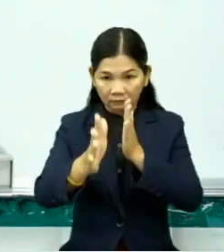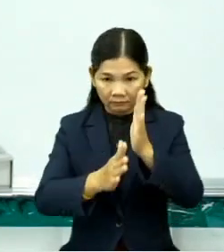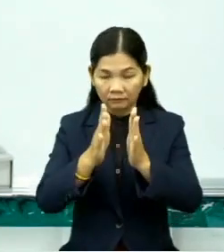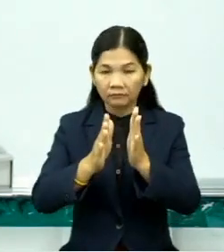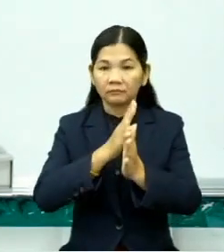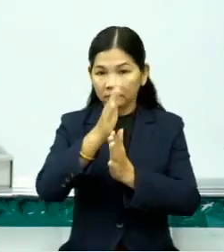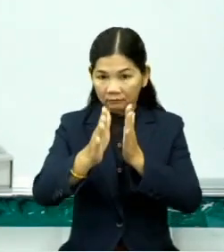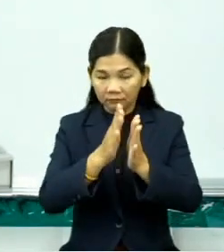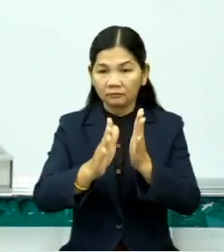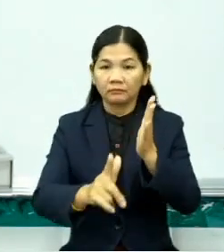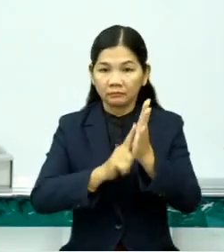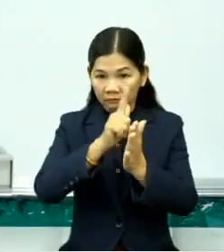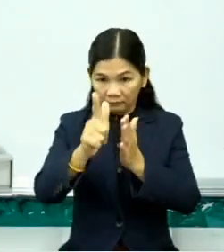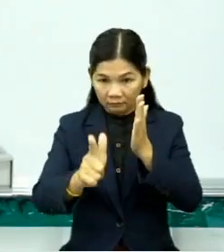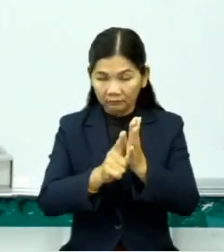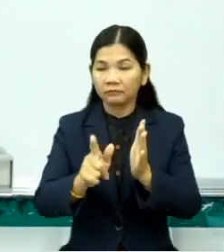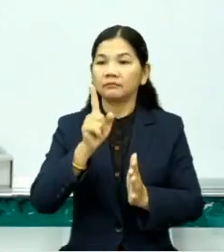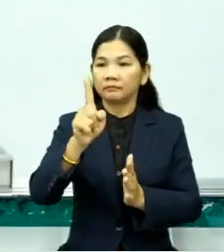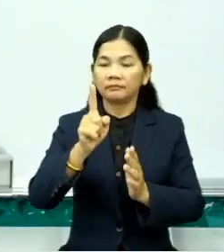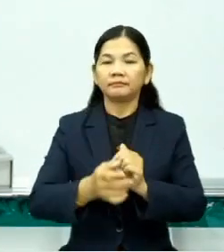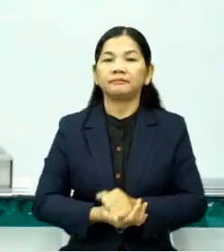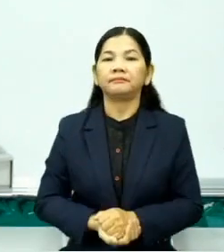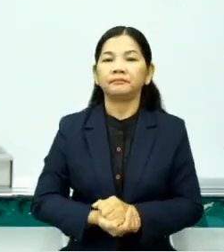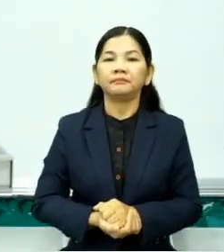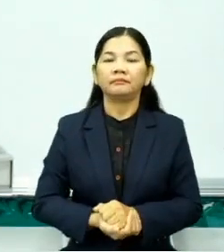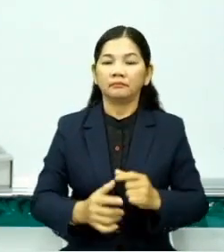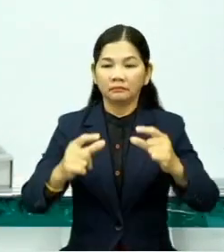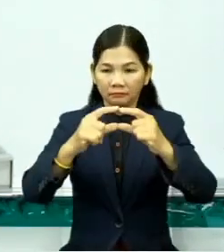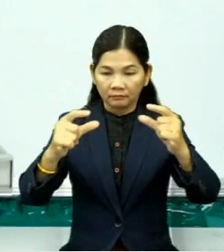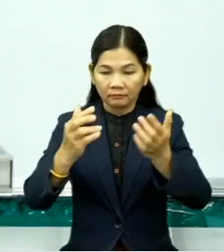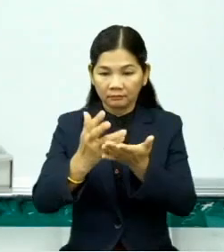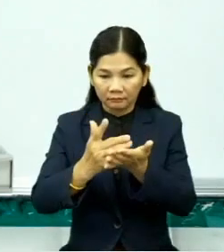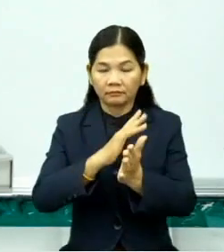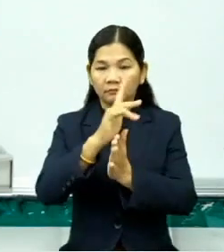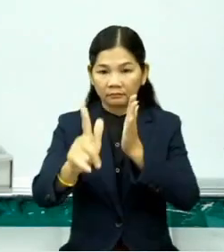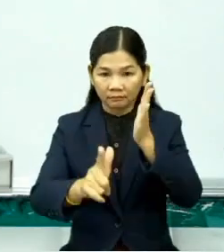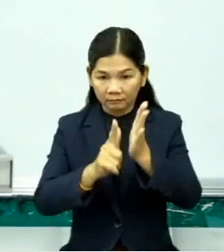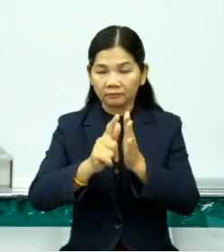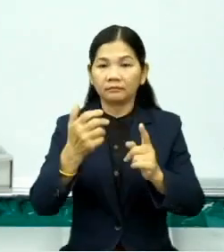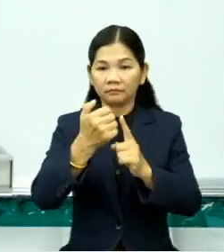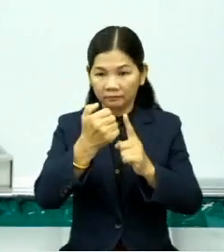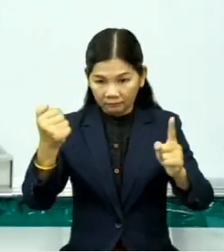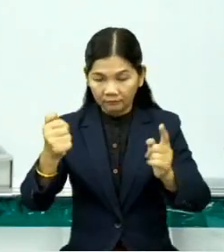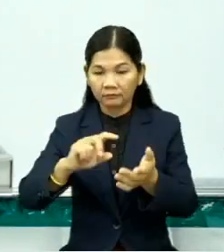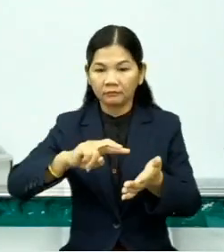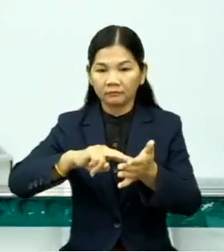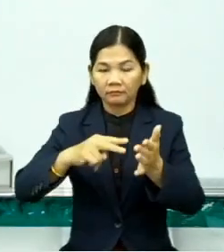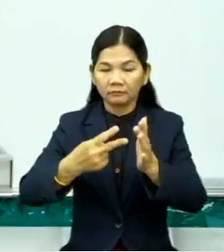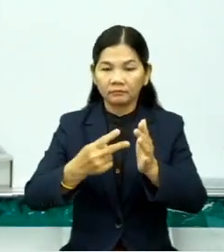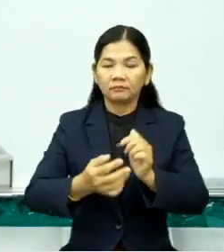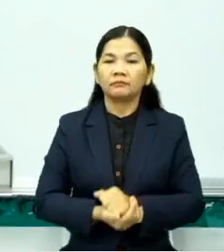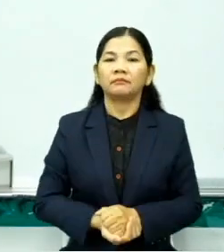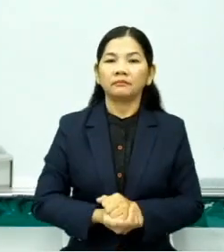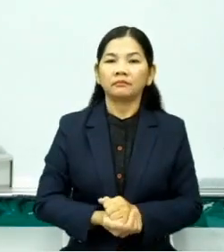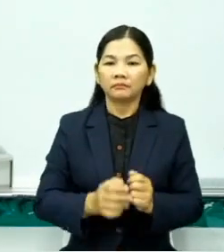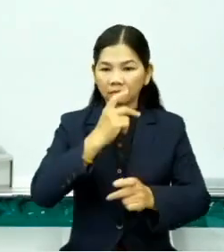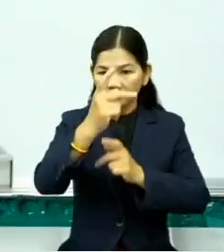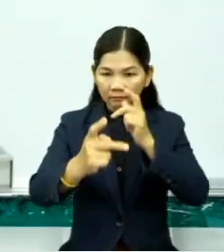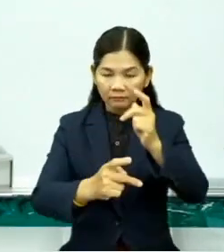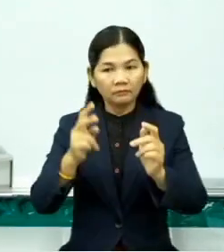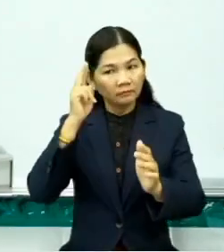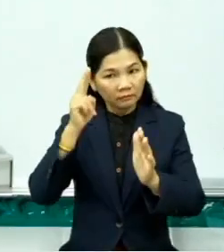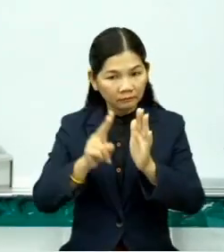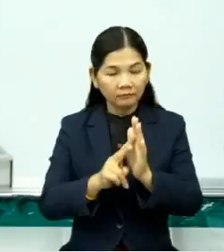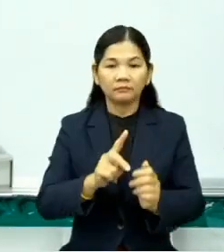យណាកូនចាអញ្ចឹងអ្នកគ្រូបញ្ជាក់ម្ដងទៀតអត្តសញ្ញាណជាថ្នាក់ពាក្យជានាមមានន័យថាគ្រឿងសម្គា